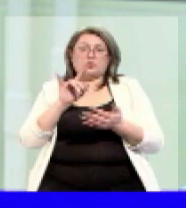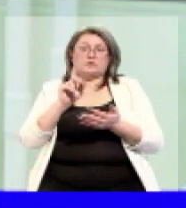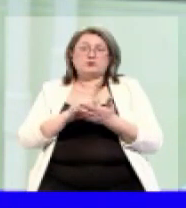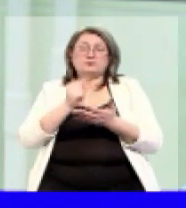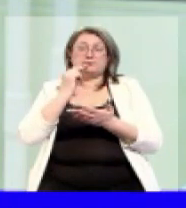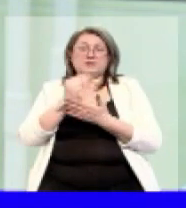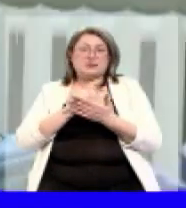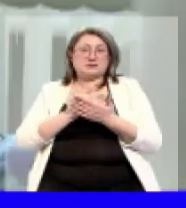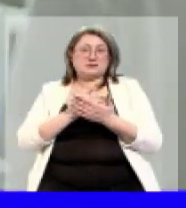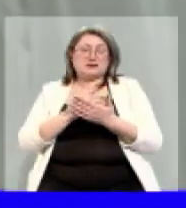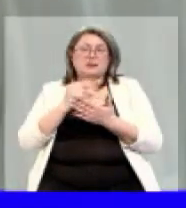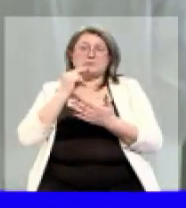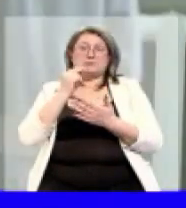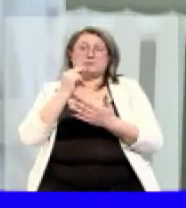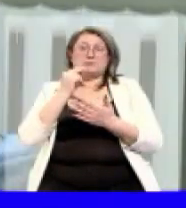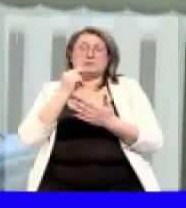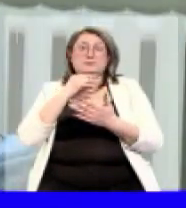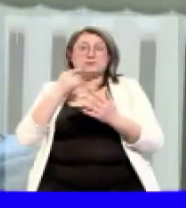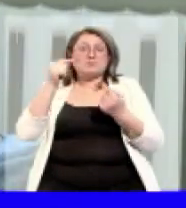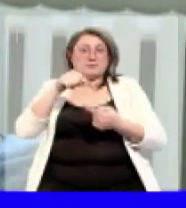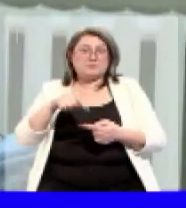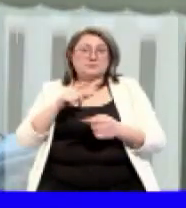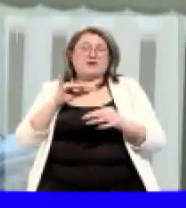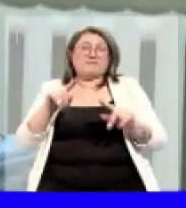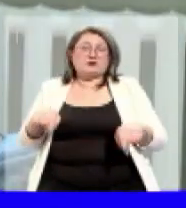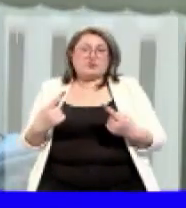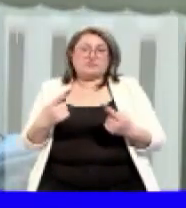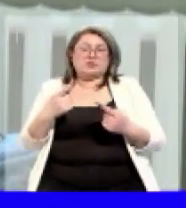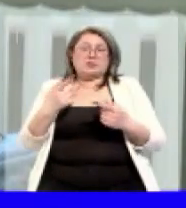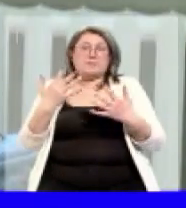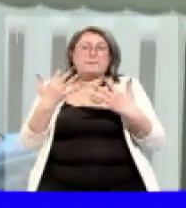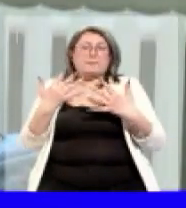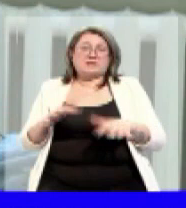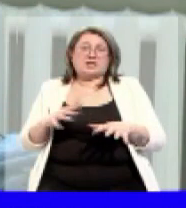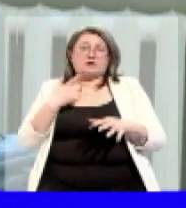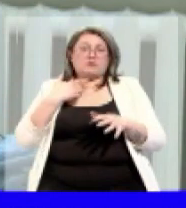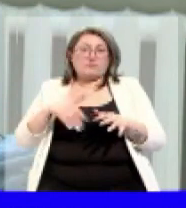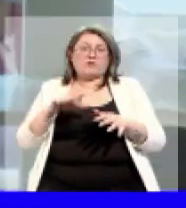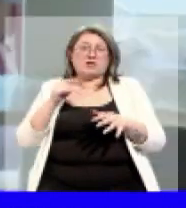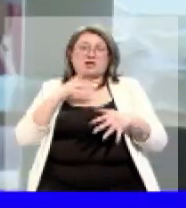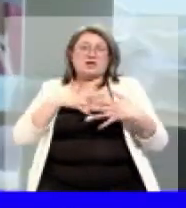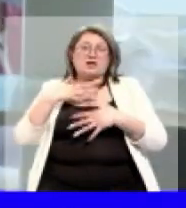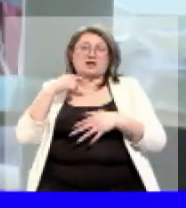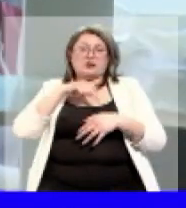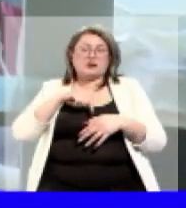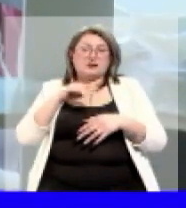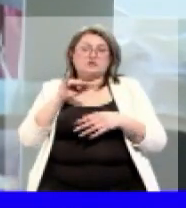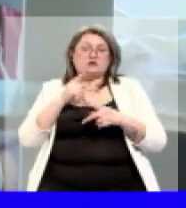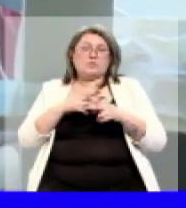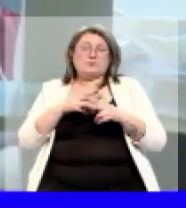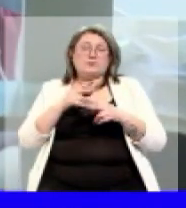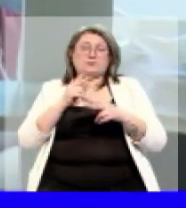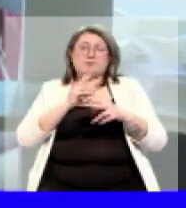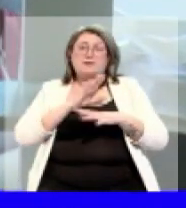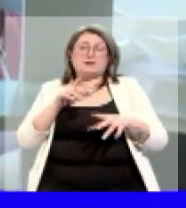тамақтанып, жоғалтқан килокалория мен микроэлементтердің орнын толтыруы керек. Қазіргі кезде қан доноры қан берген кездегі күш